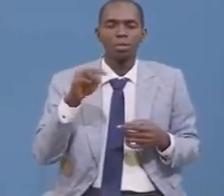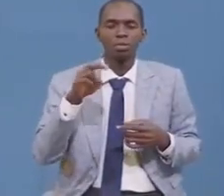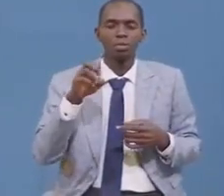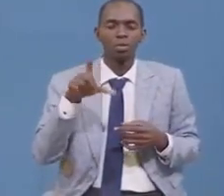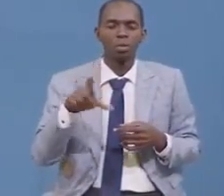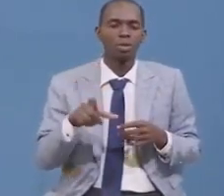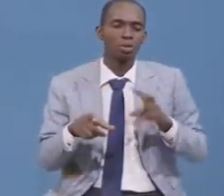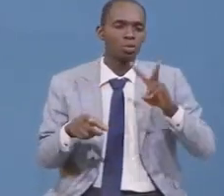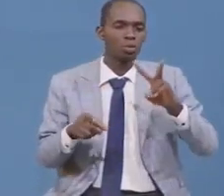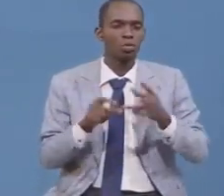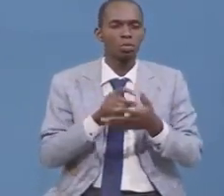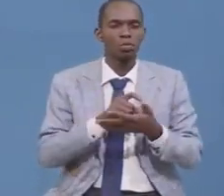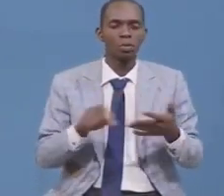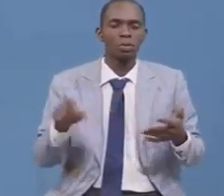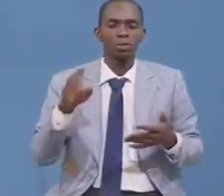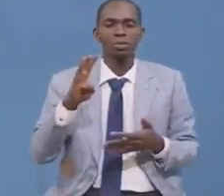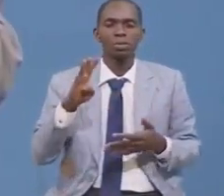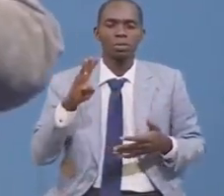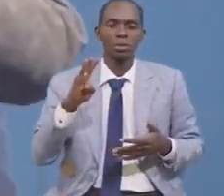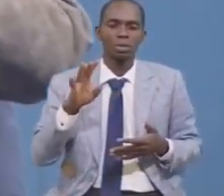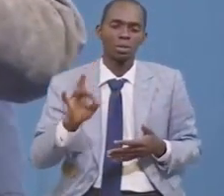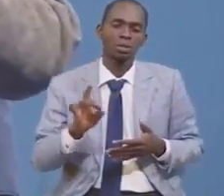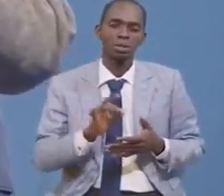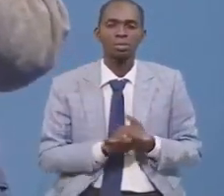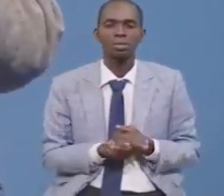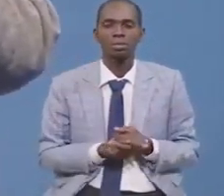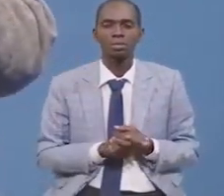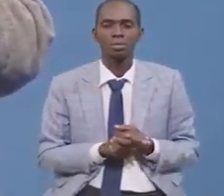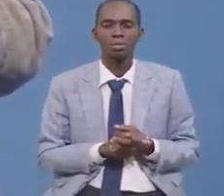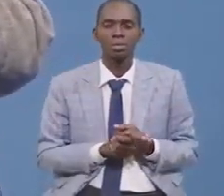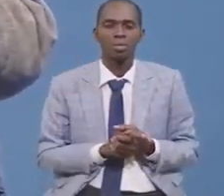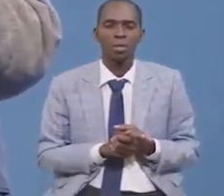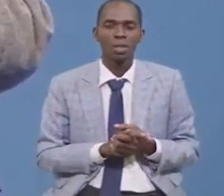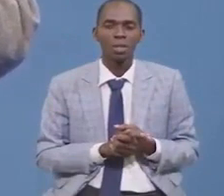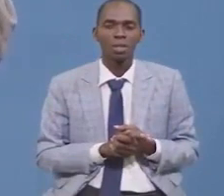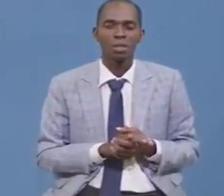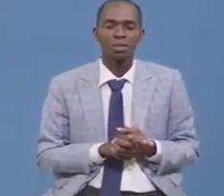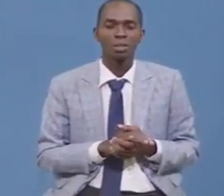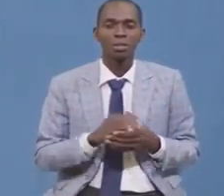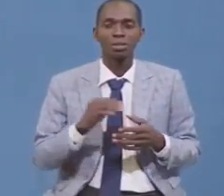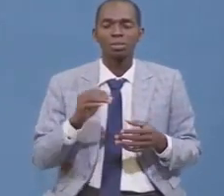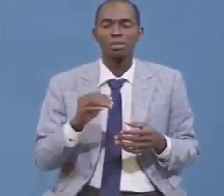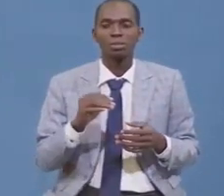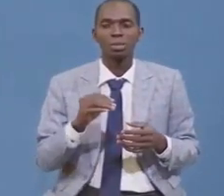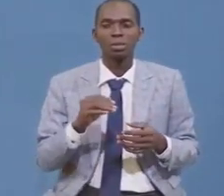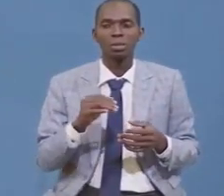మొదటి సమయాల గ్రంథము 2:8 మనం గమనిస్తే